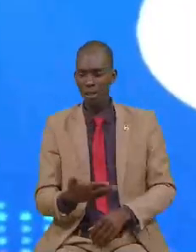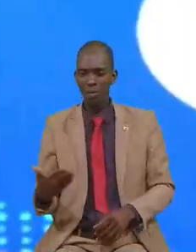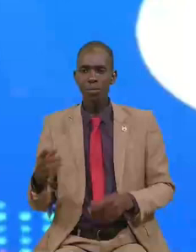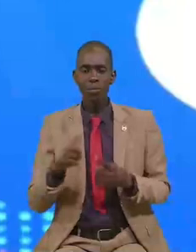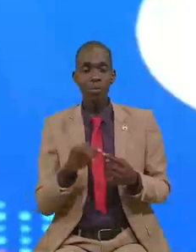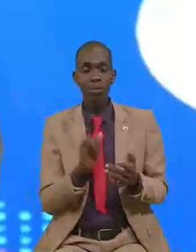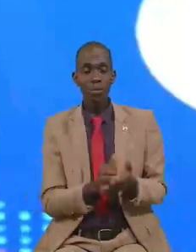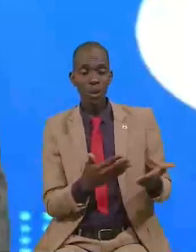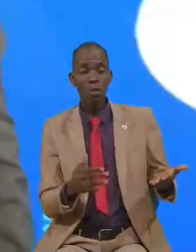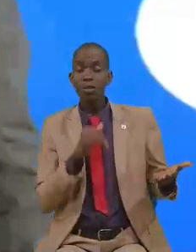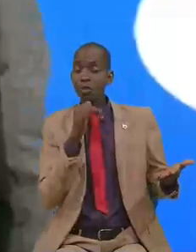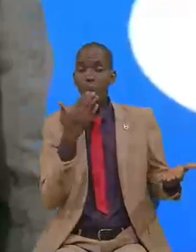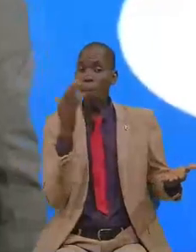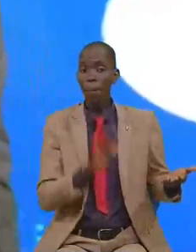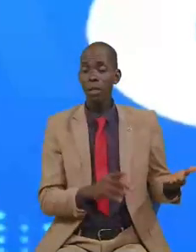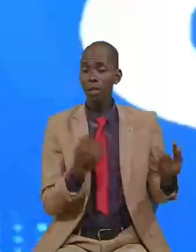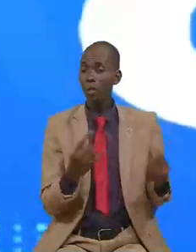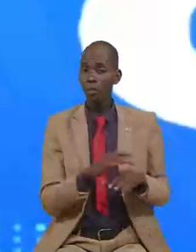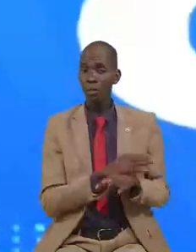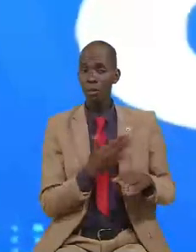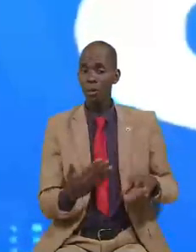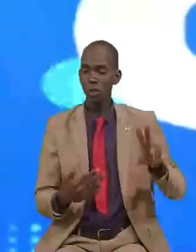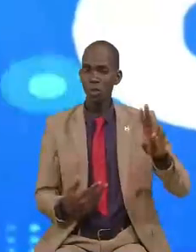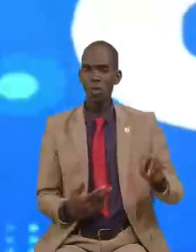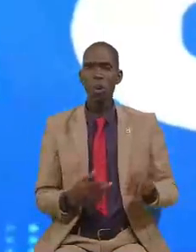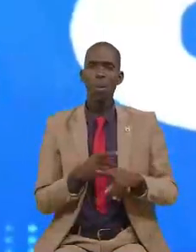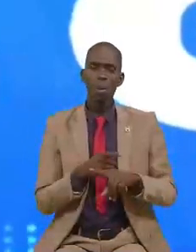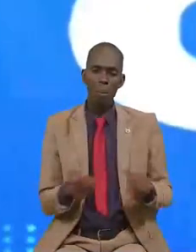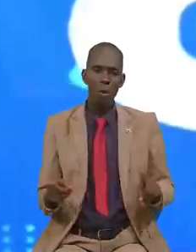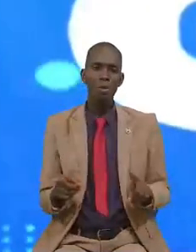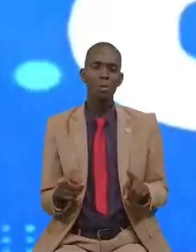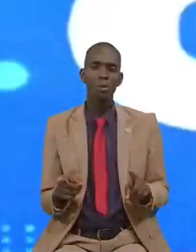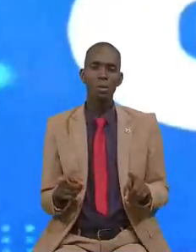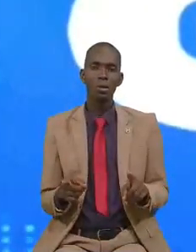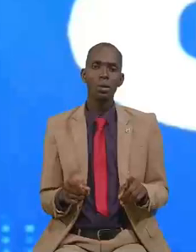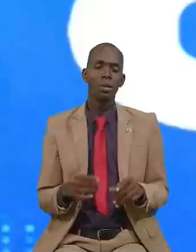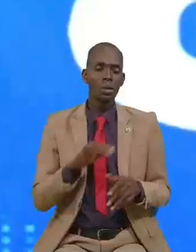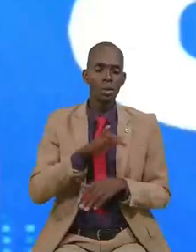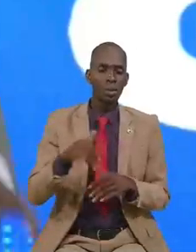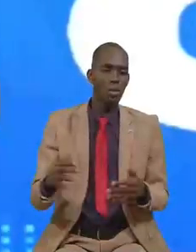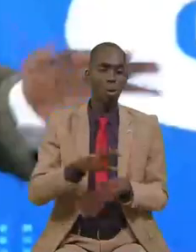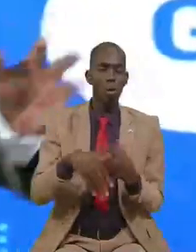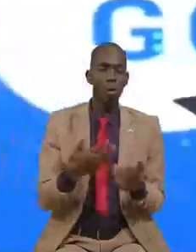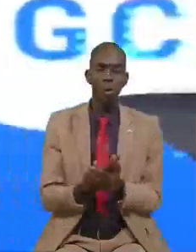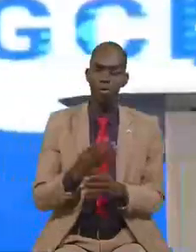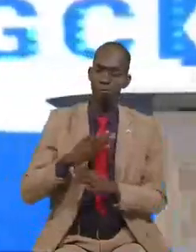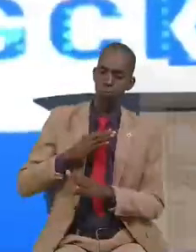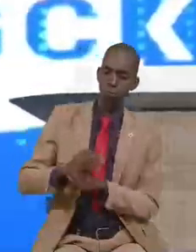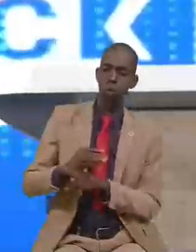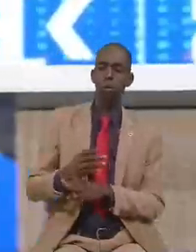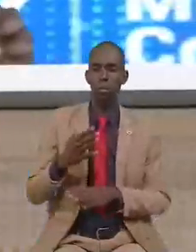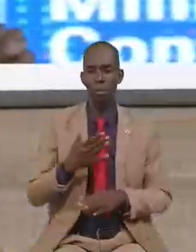de mauvaises choses, hein. Mais elle bloquait l'appel à la prédication. Cela